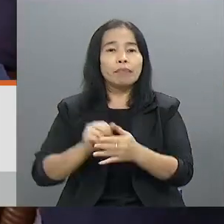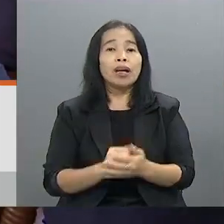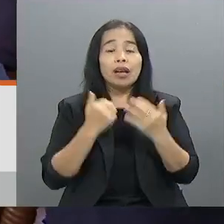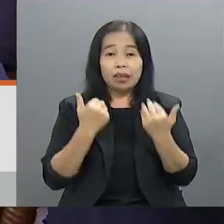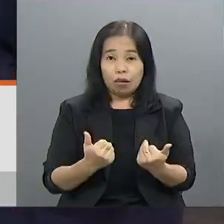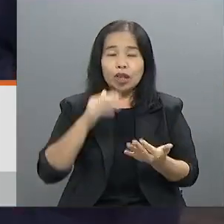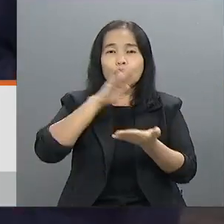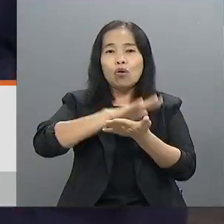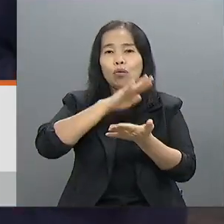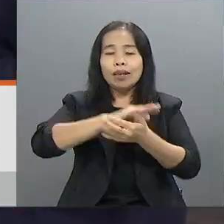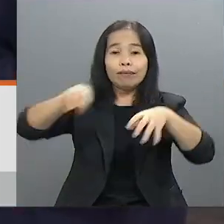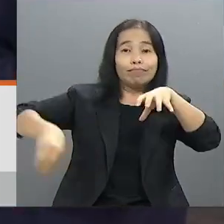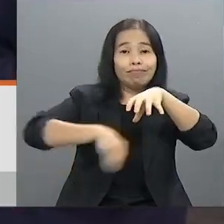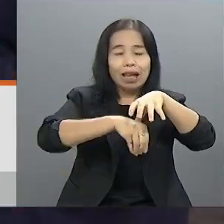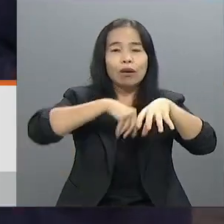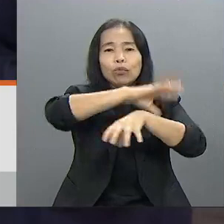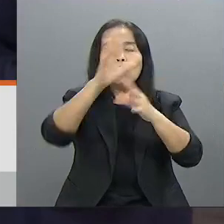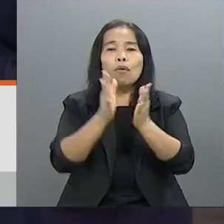มีโรงเรียนในสังกัดอยู่กว่า 15,000